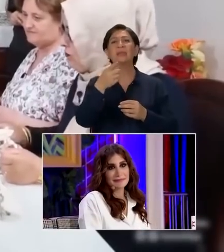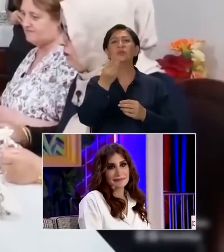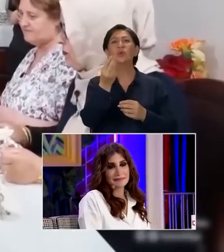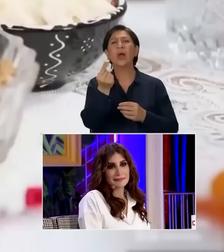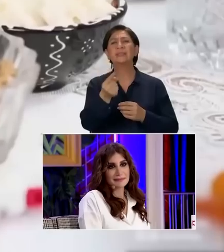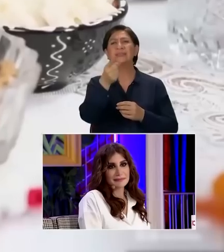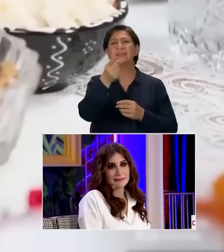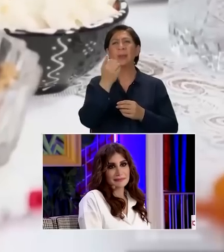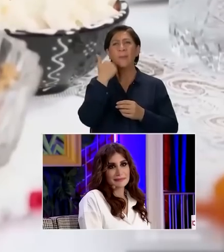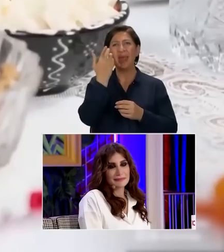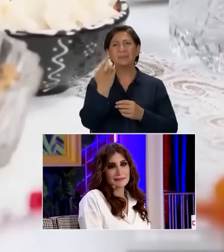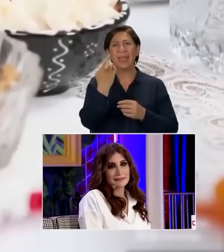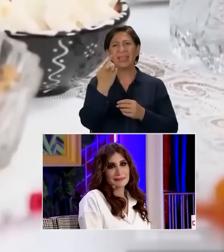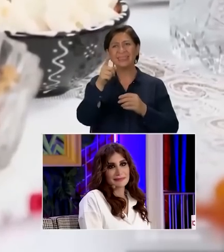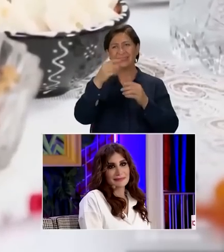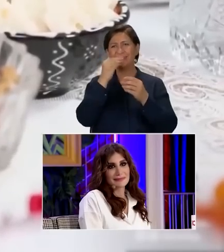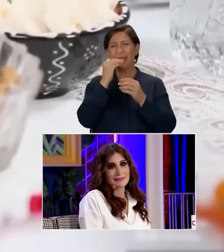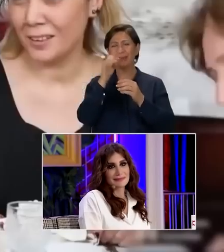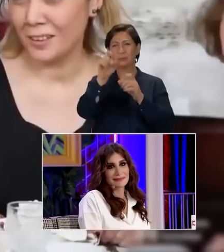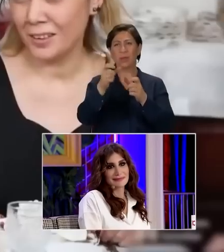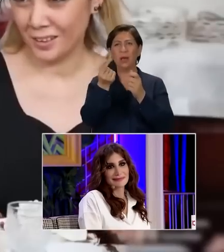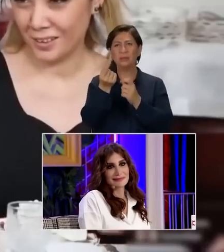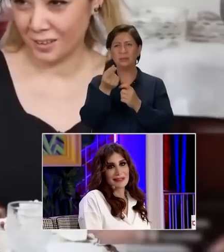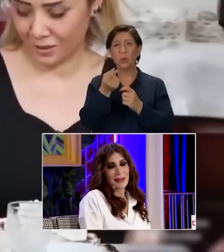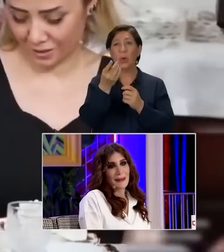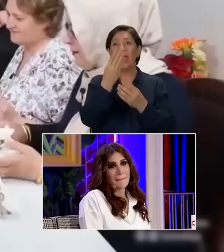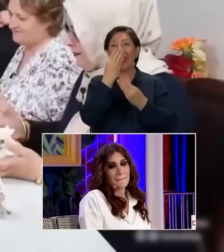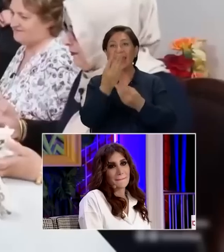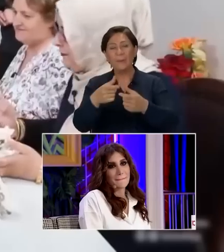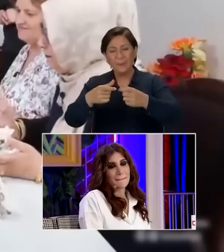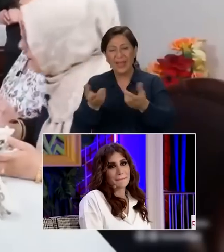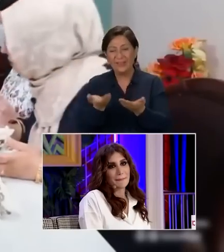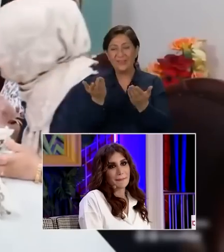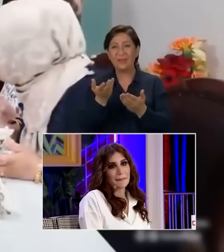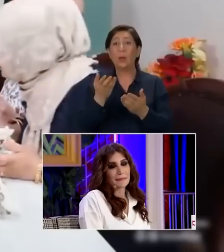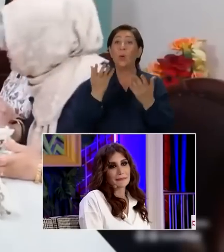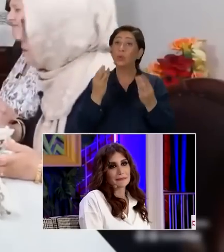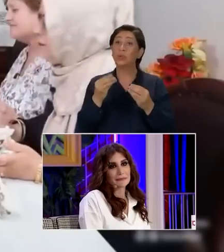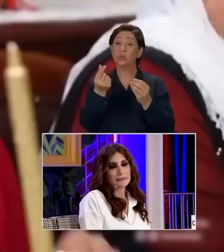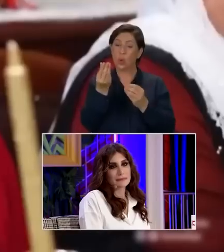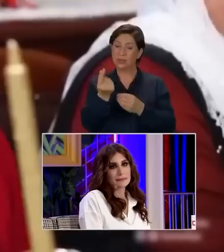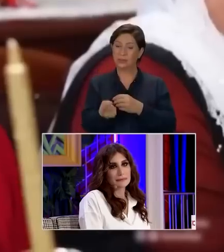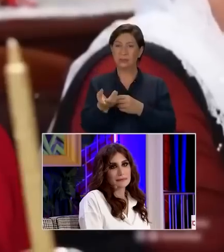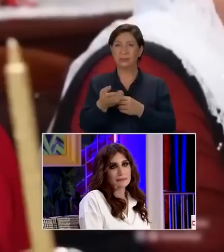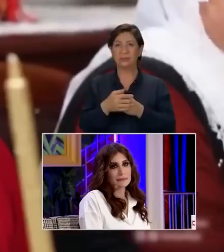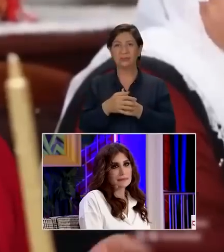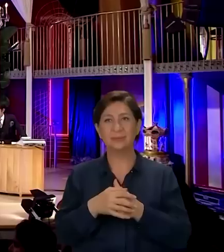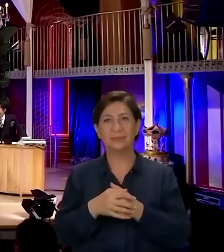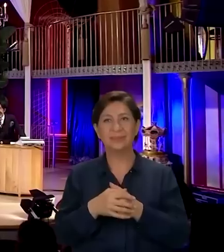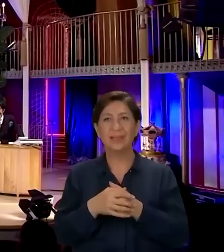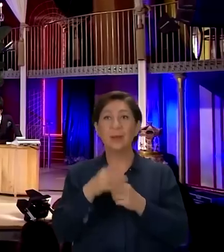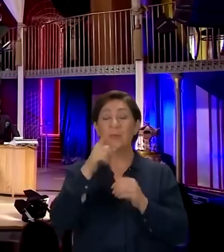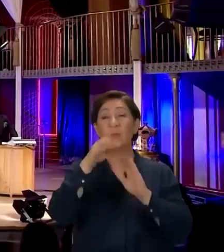az. Peynirle mi duracağız? Buyurun. Aşırı derece zaten az koymuş. Zaten ikramlık o. Yani. İkramlık yani. Da olsa o çok az.